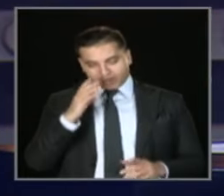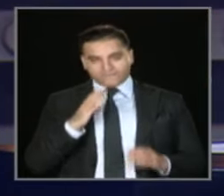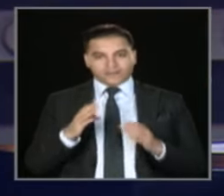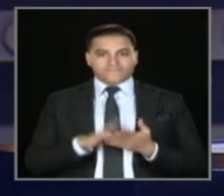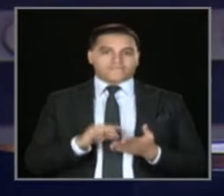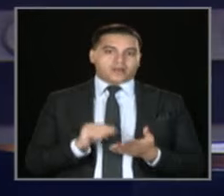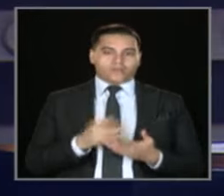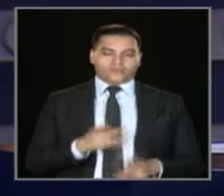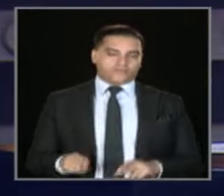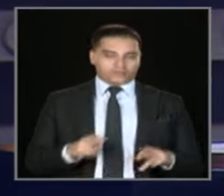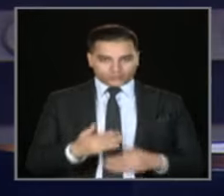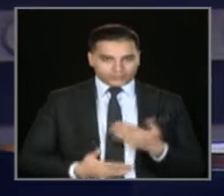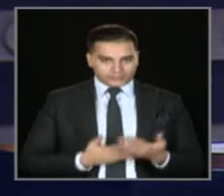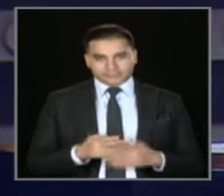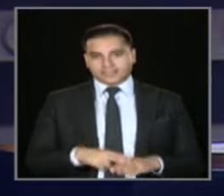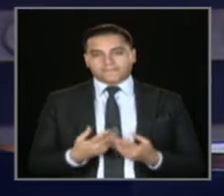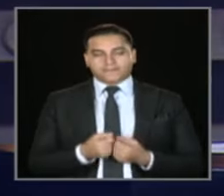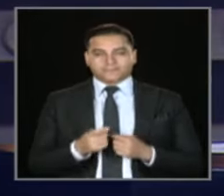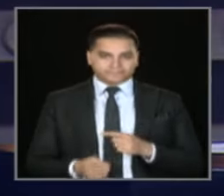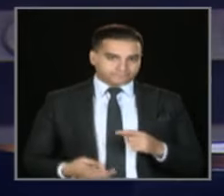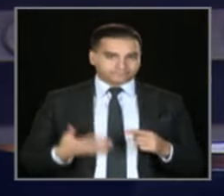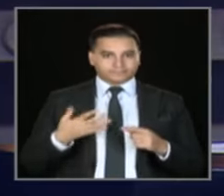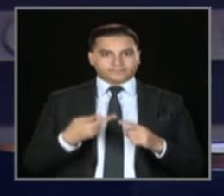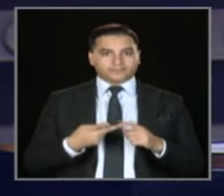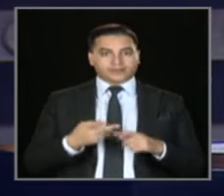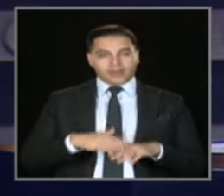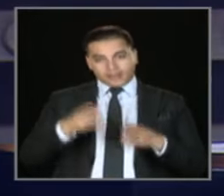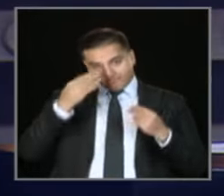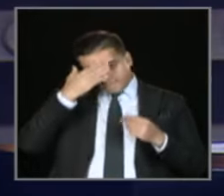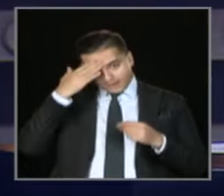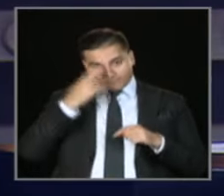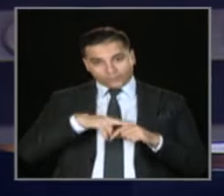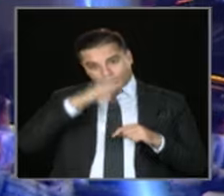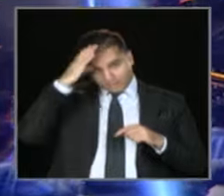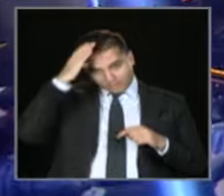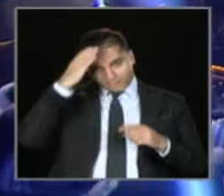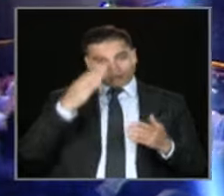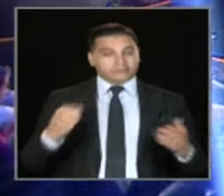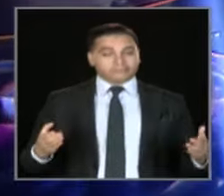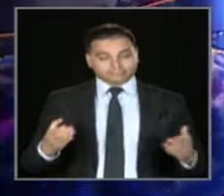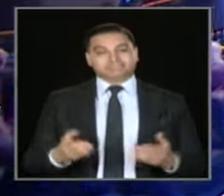الأولى. هنخرج فاصل وهنرجع مرة تانية مع فقرة المعرفة والعباقرة.